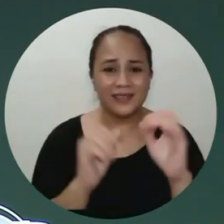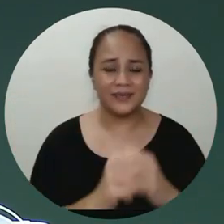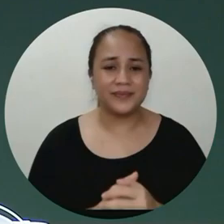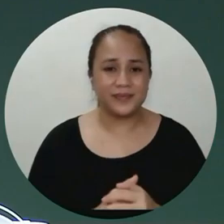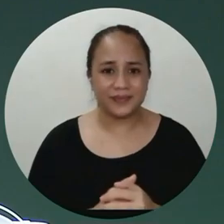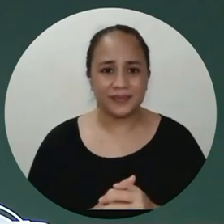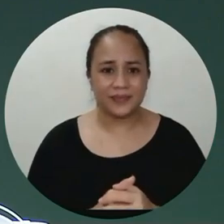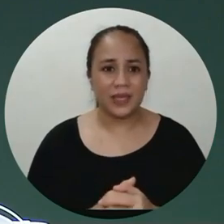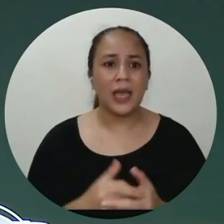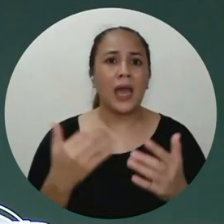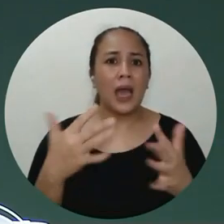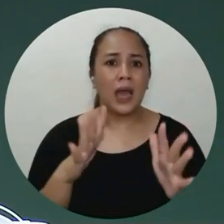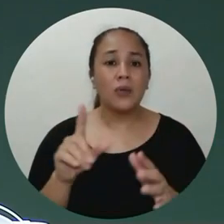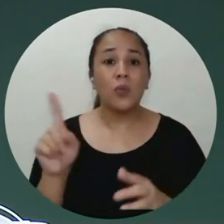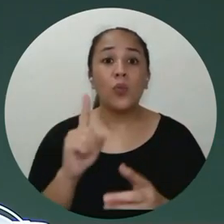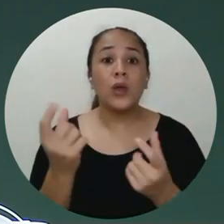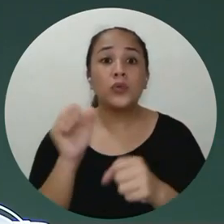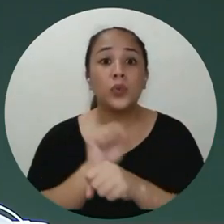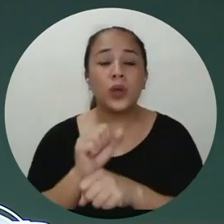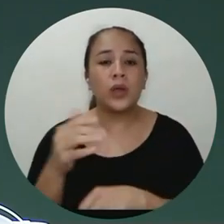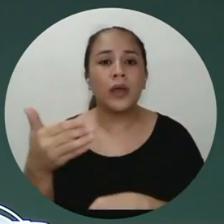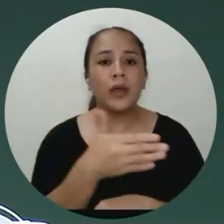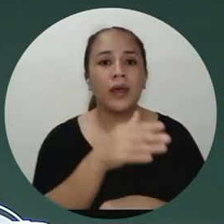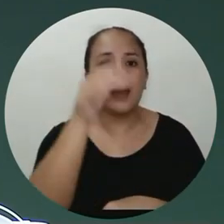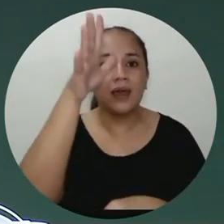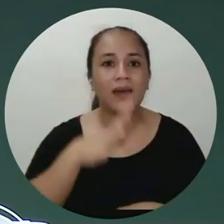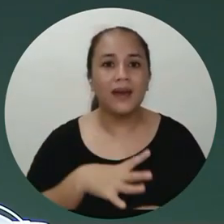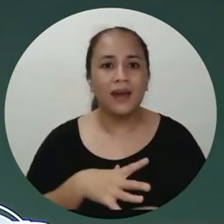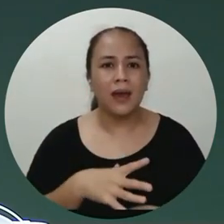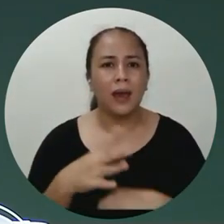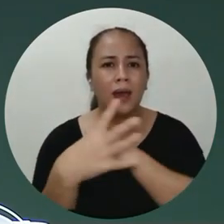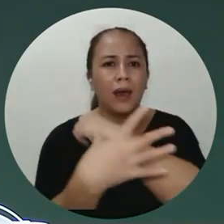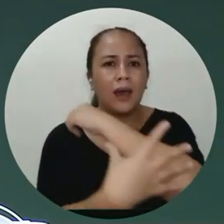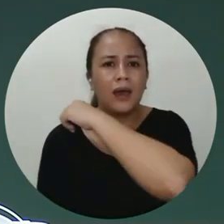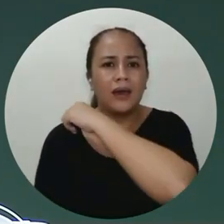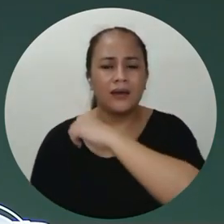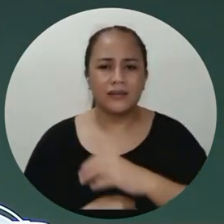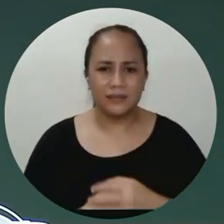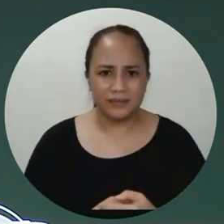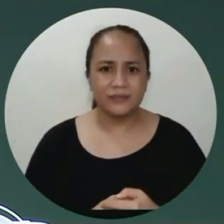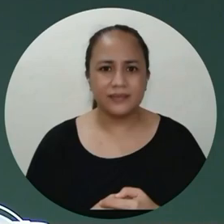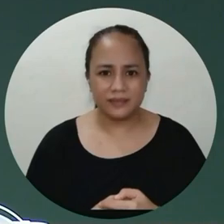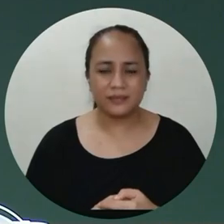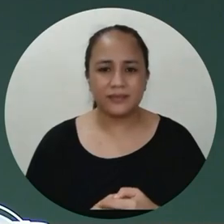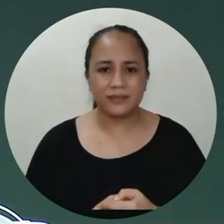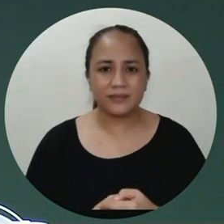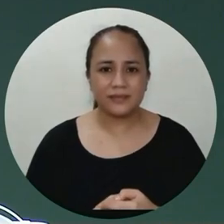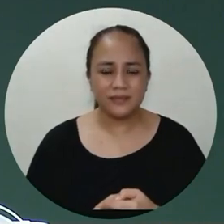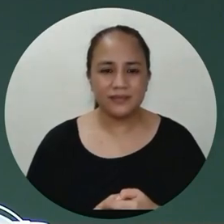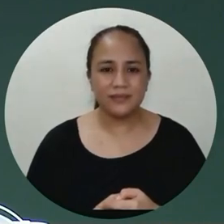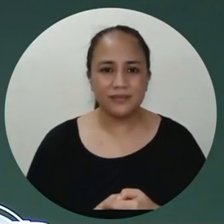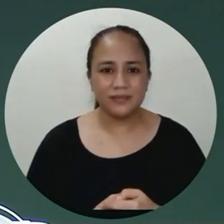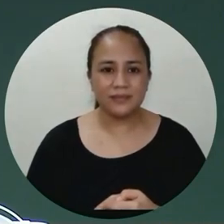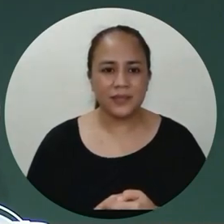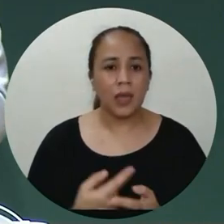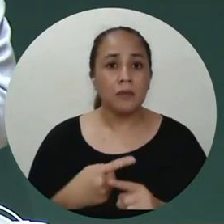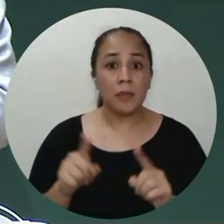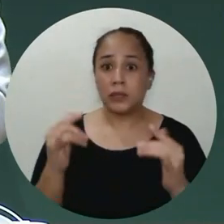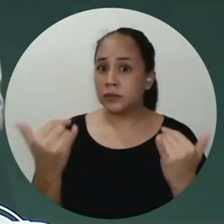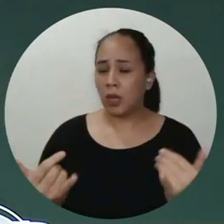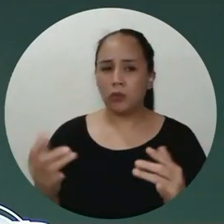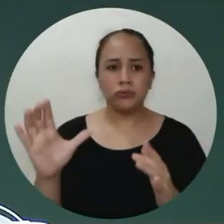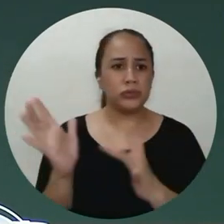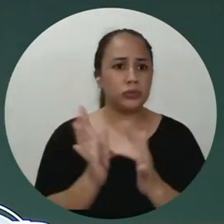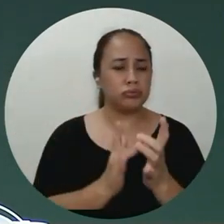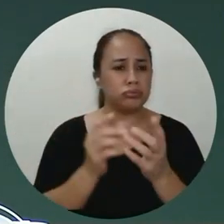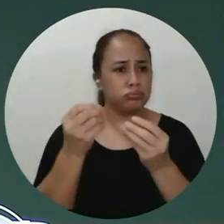were fishermen. 가난한 사람들이에요. They were very poor. 그런데 지금 예수님께서 어마어마한 말씀을 하고 계신다고요. But right now, Jesus is telling them